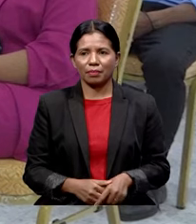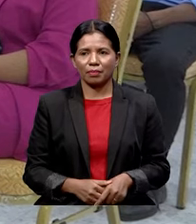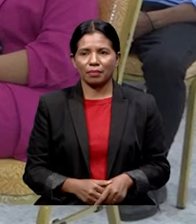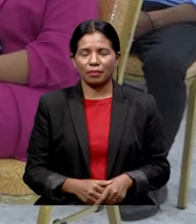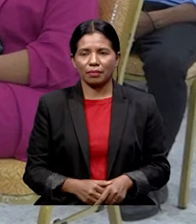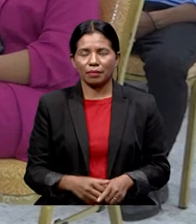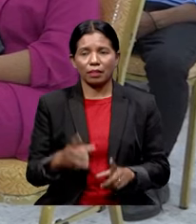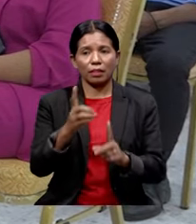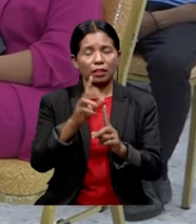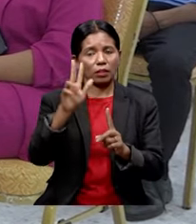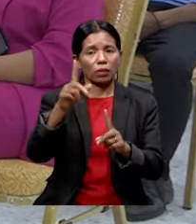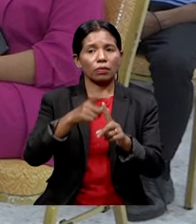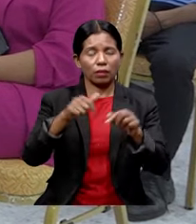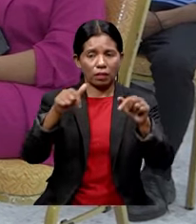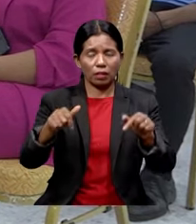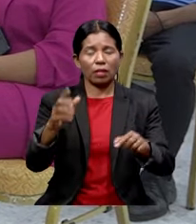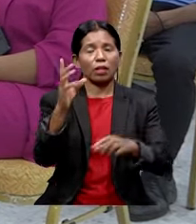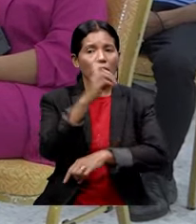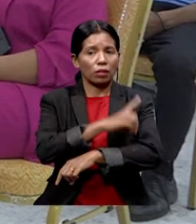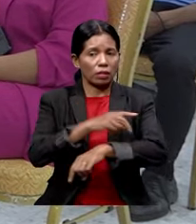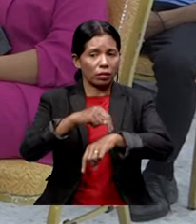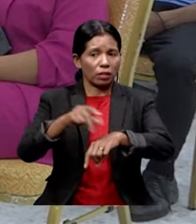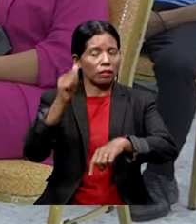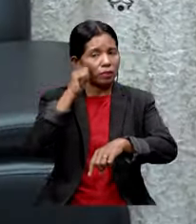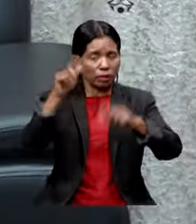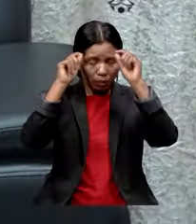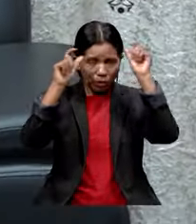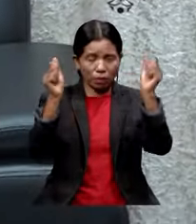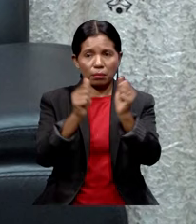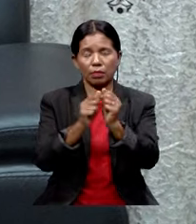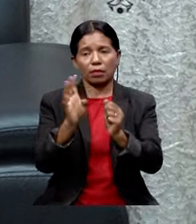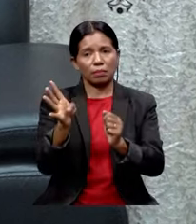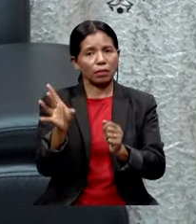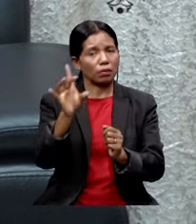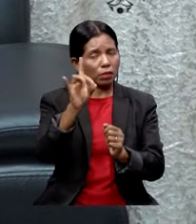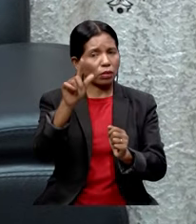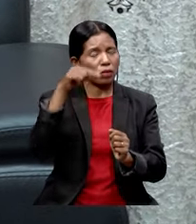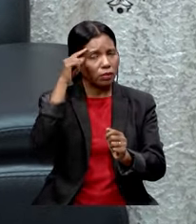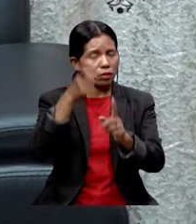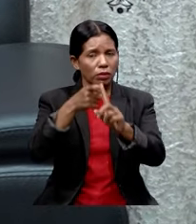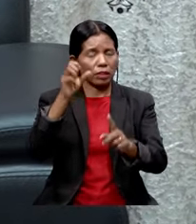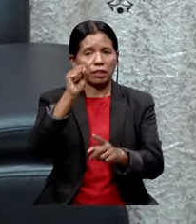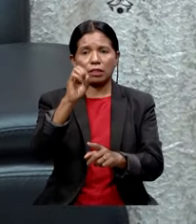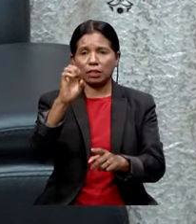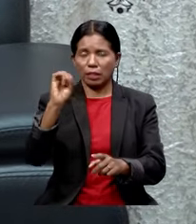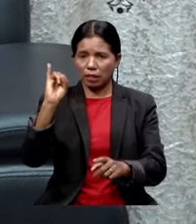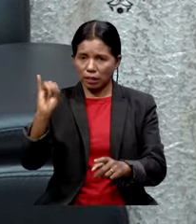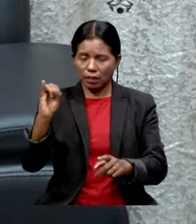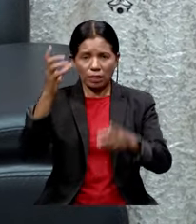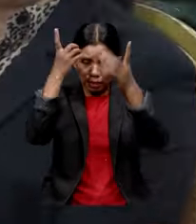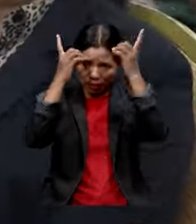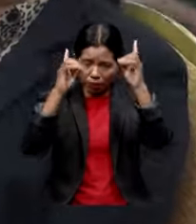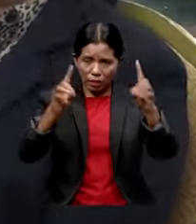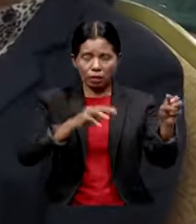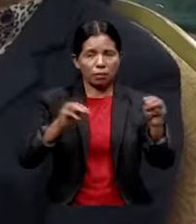Lorong tolu fulang ne nudar lorong nasional veto Timor Leste badala hat nur racing walu mebe guvern lius sekretaria stadu igual dadi desidi hodia dia fali